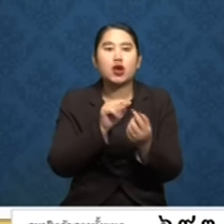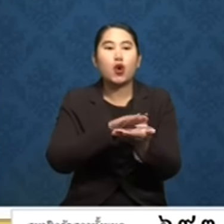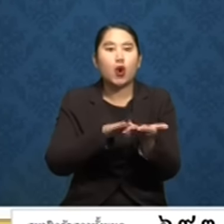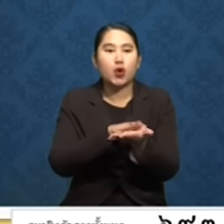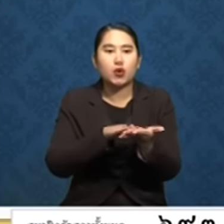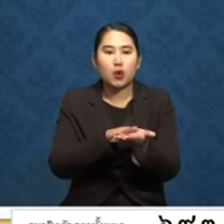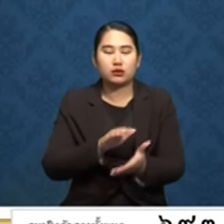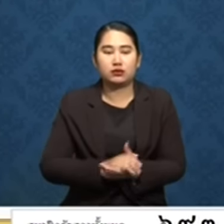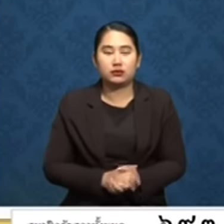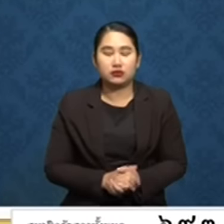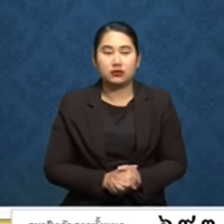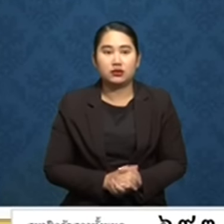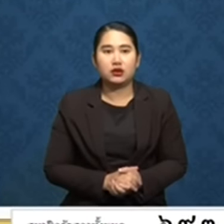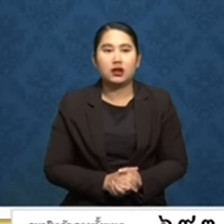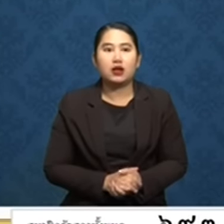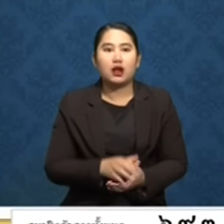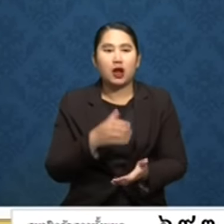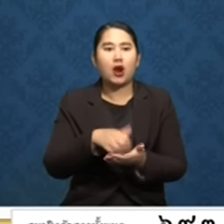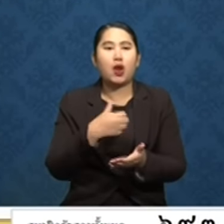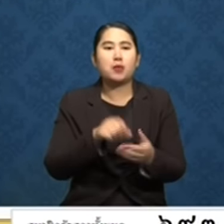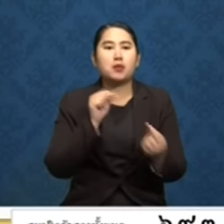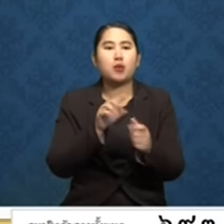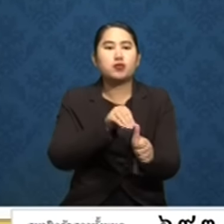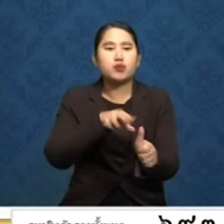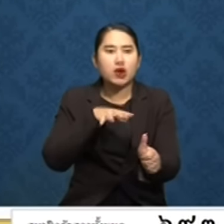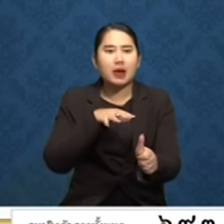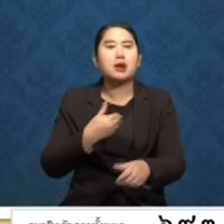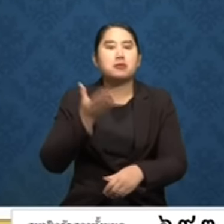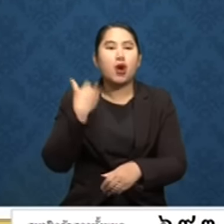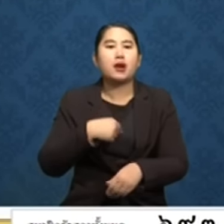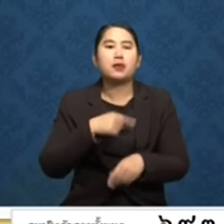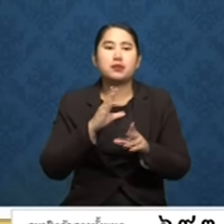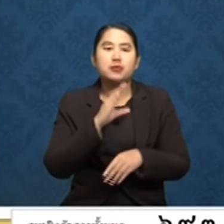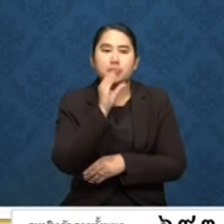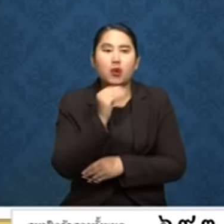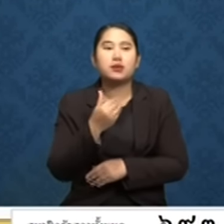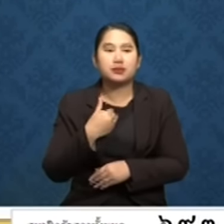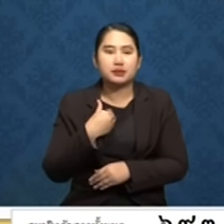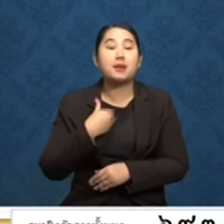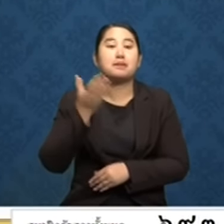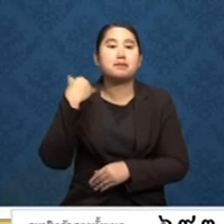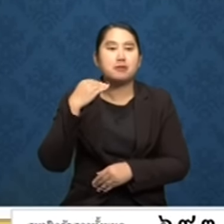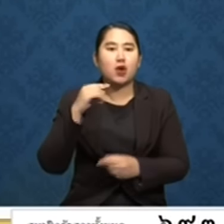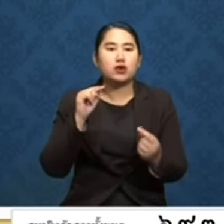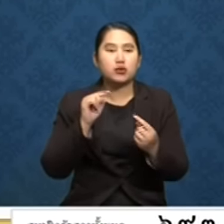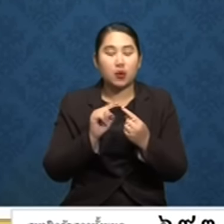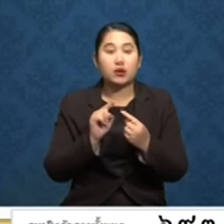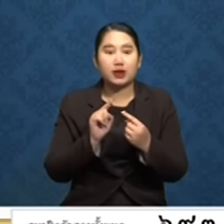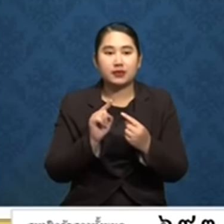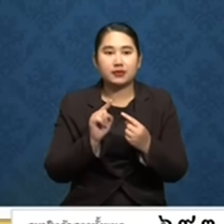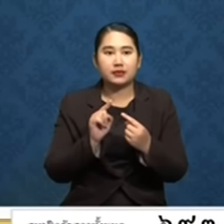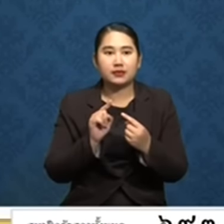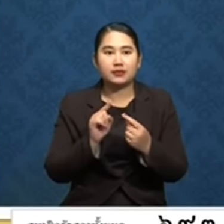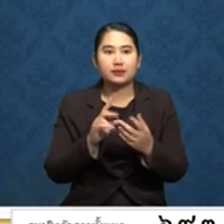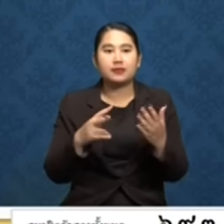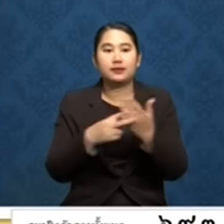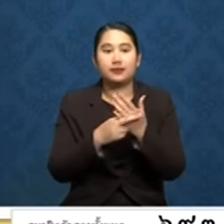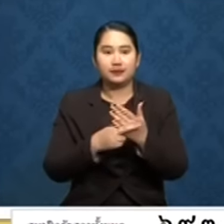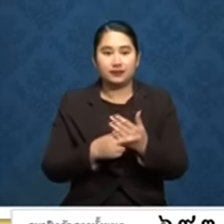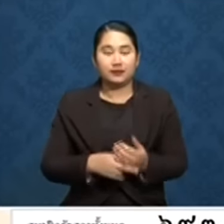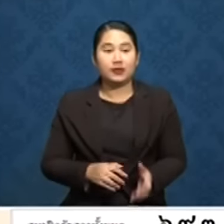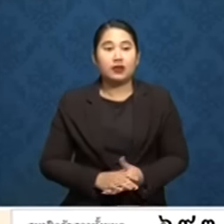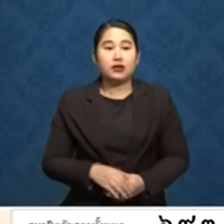ครับจริงๆอดีตผู้นำของประเทศนี้เคยขอโทษท่านหนึ่งนะครับคือท่านพลเอกสุรยุทธ์จุลานนท์นายกรัฐมนตรีในช่วง เดี๋ยวคุณลำดอนครับ